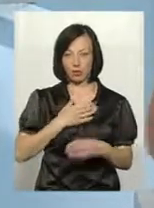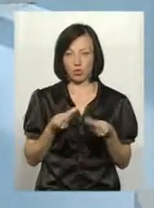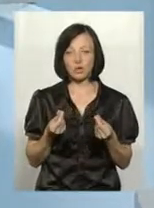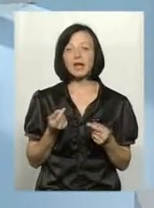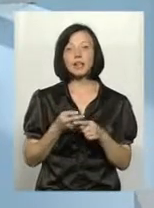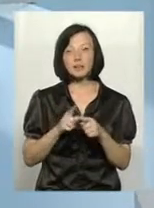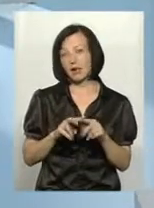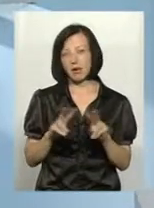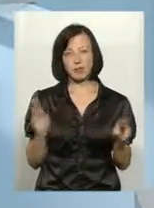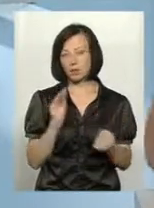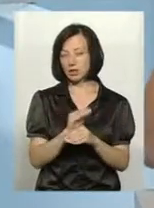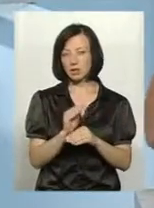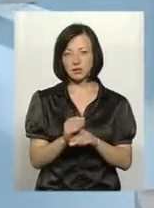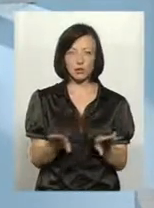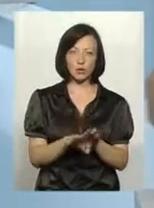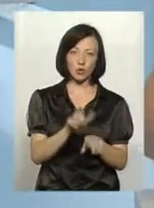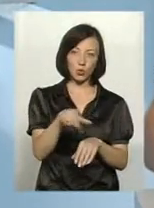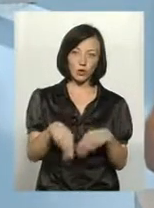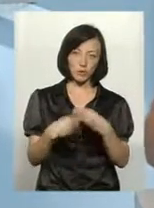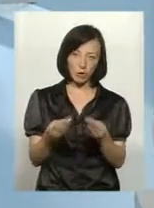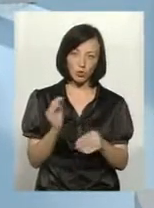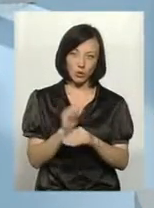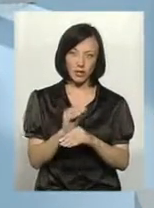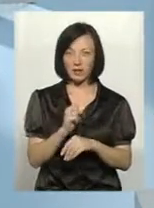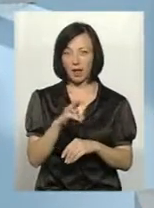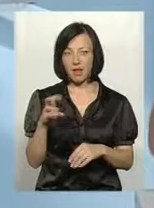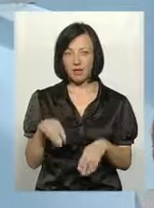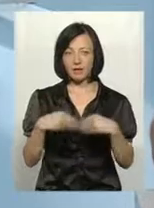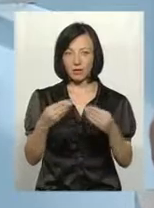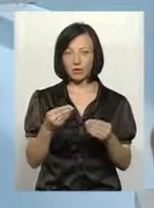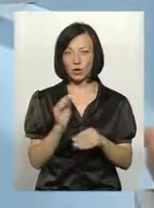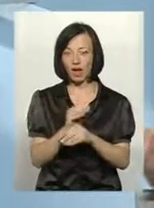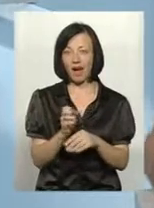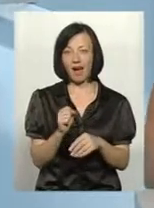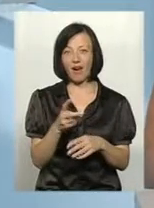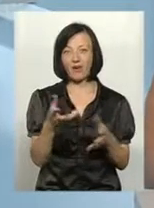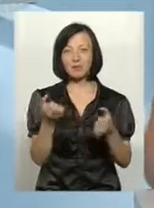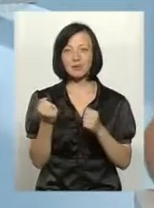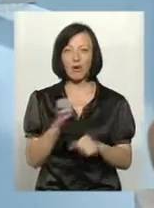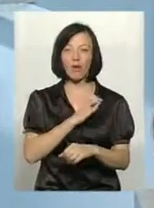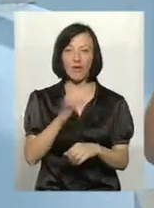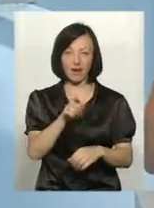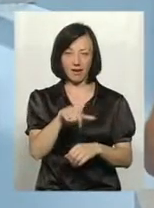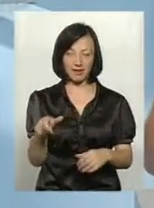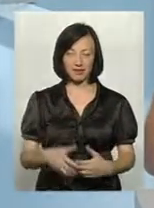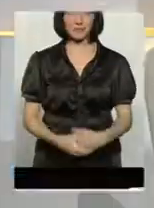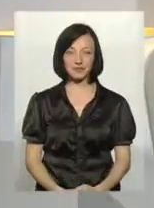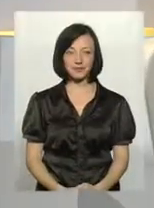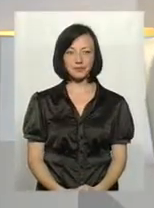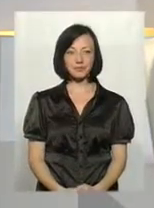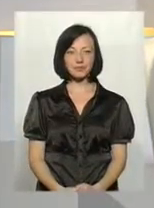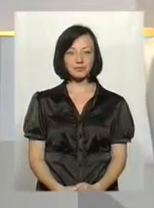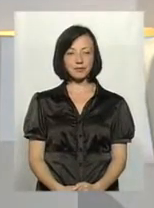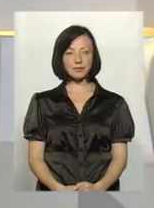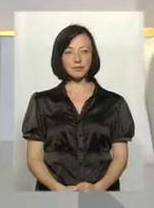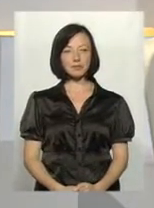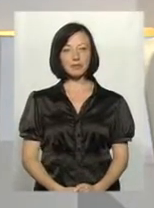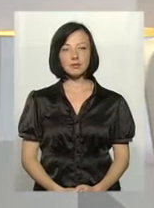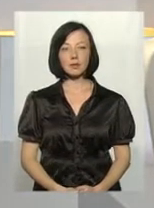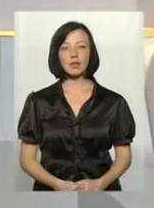як і дотація, до речі. Вроді би людям дають дотацію, але людям призначають дотацію, а дотацію отримують олігархи, правильно? Повертаючись до